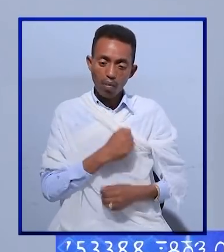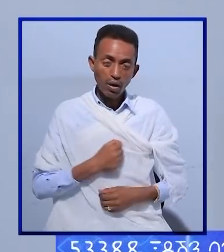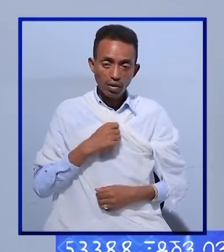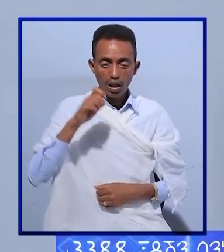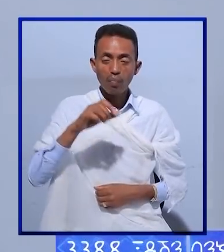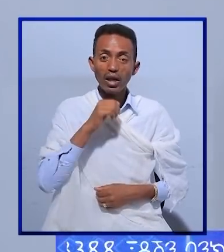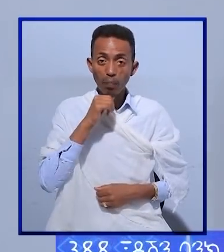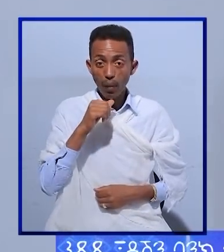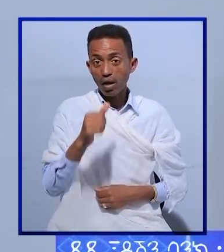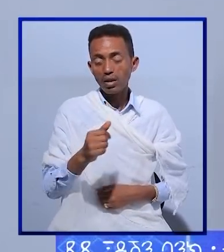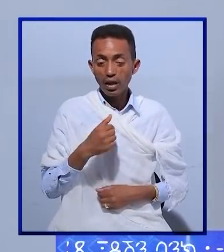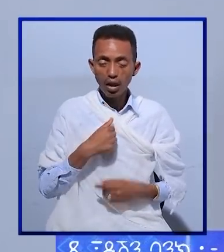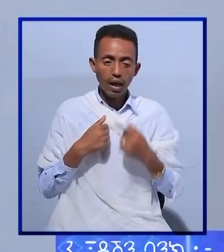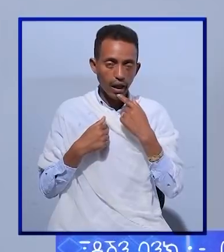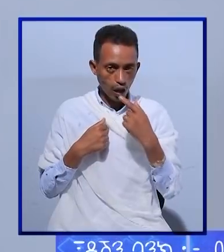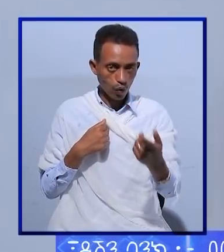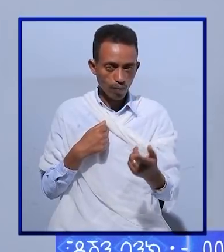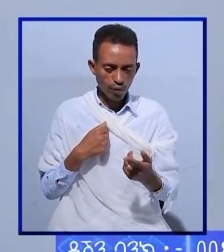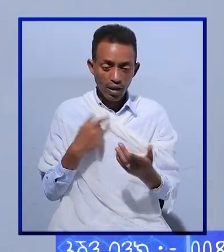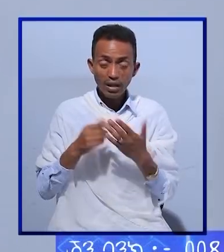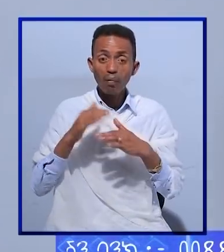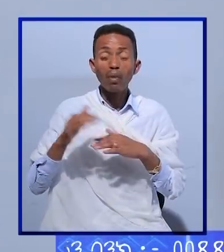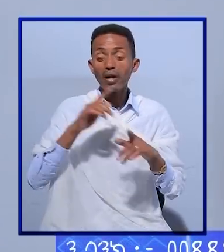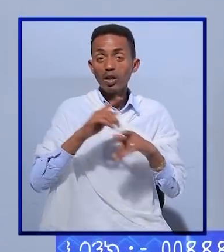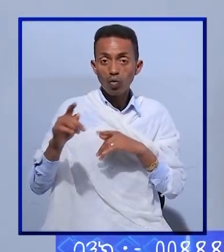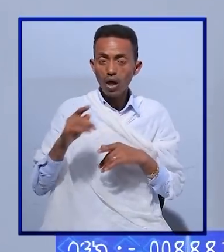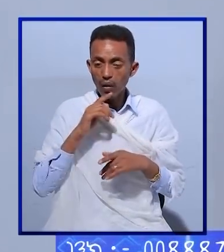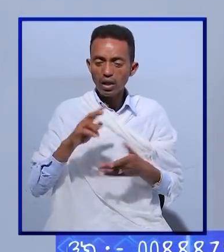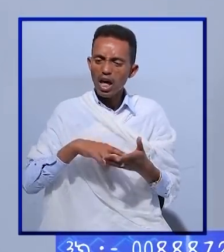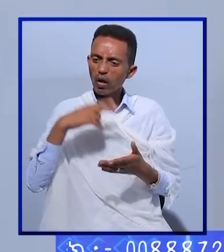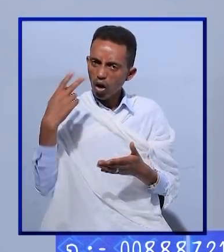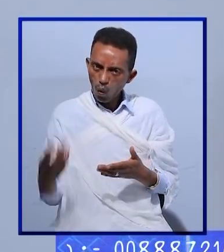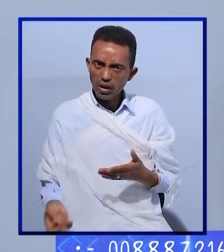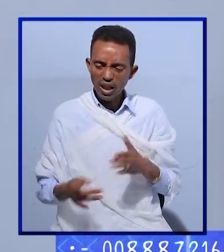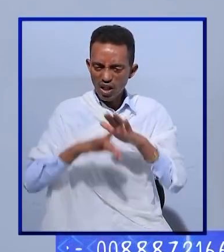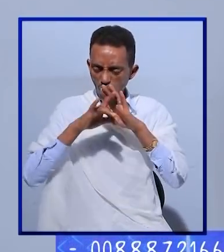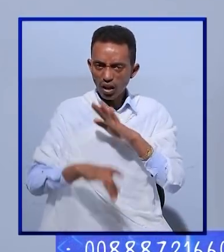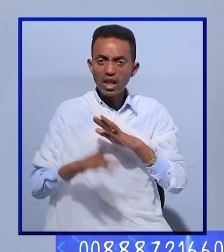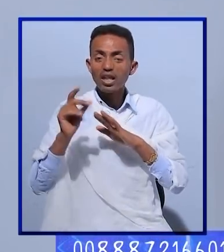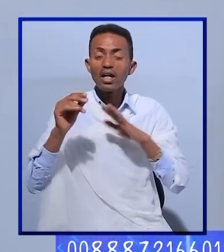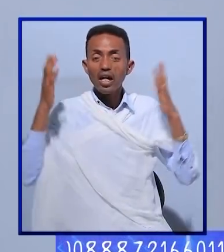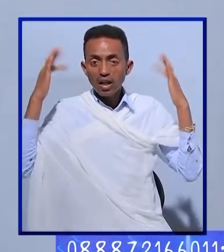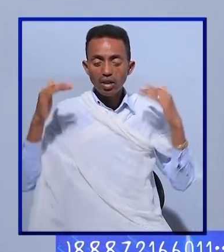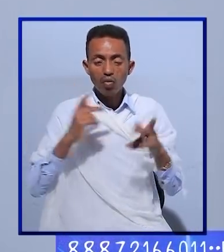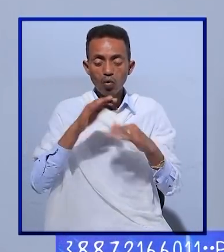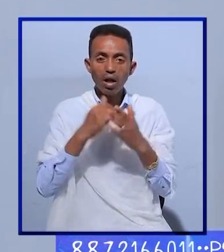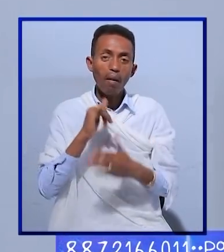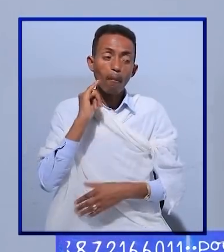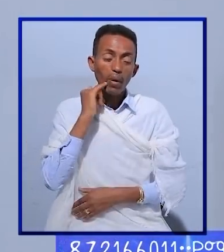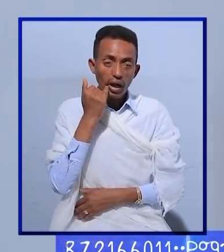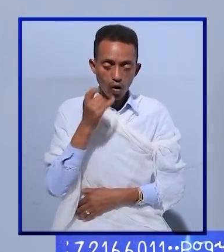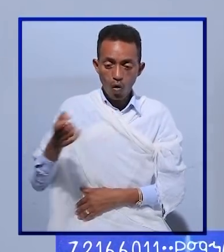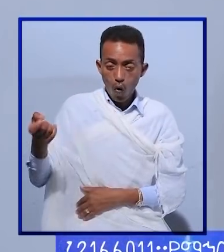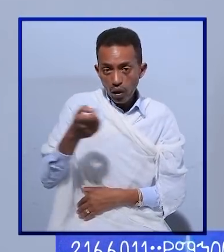ጓደኛዬ ማሳዘን እንዳልነበረብኝ ነገሩኝ። ይባስ ብለው እንዳዋረድኳትና የሰርግ ፕሮግራሟን